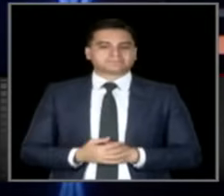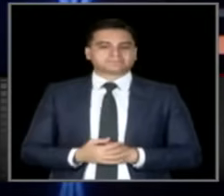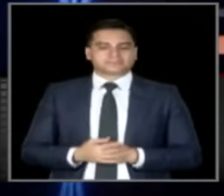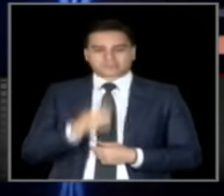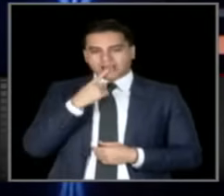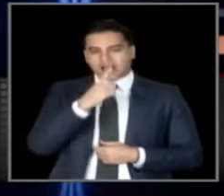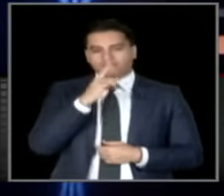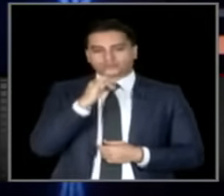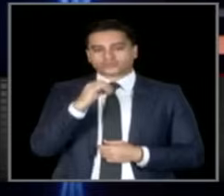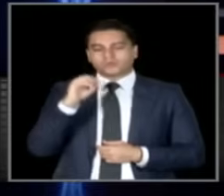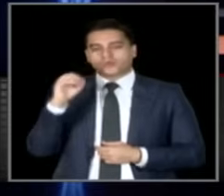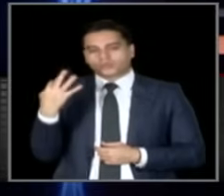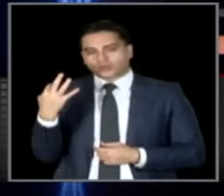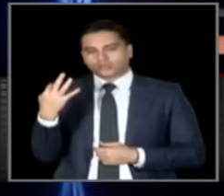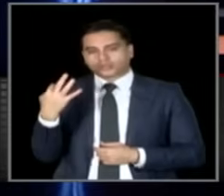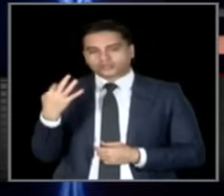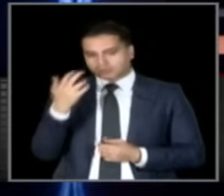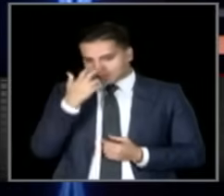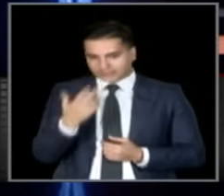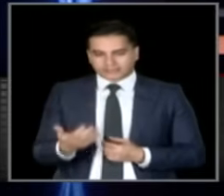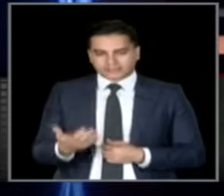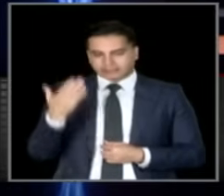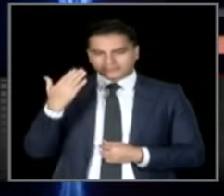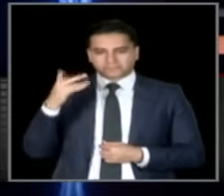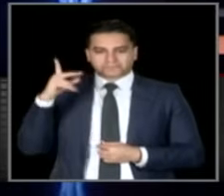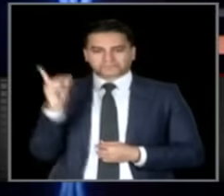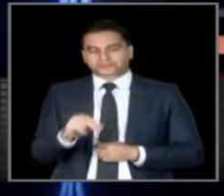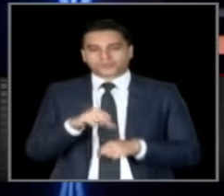عام 513 هجريا